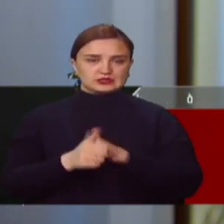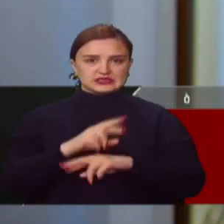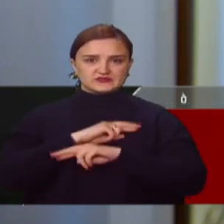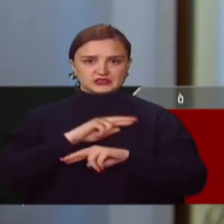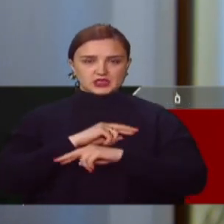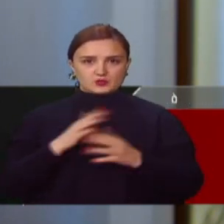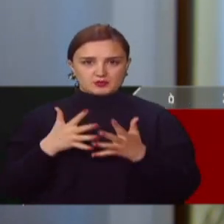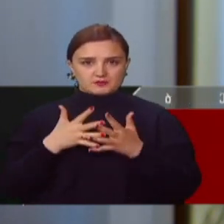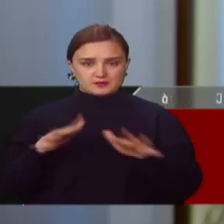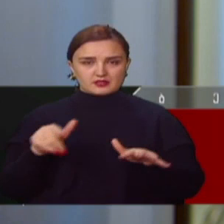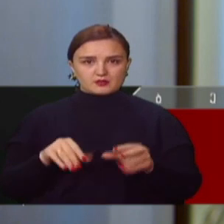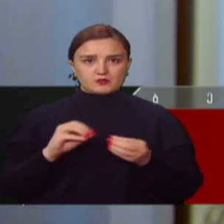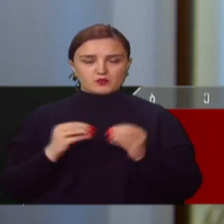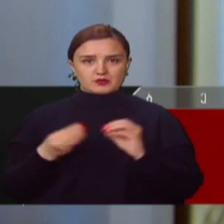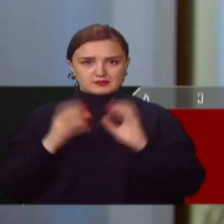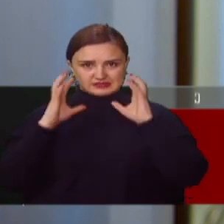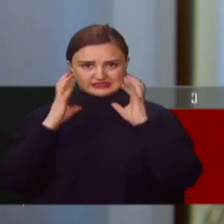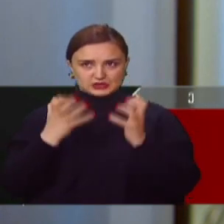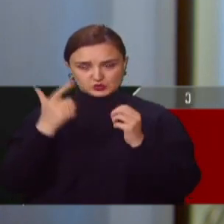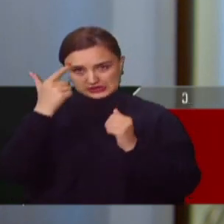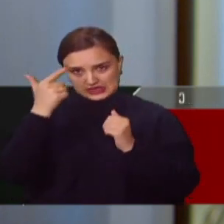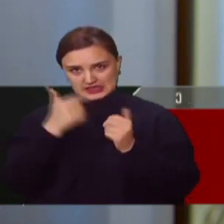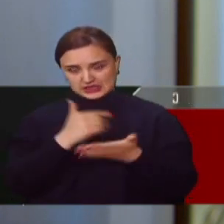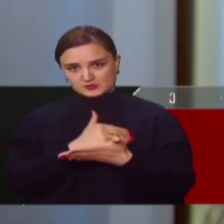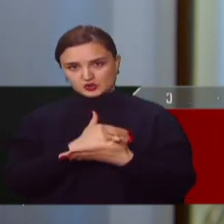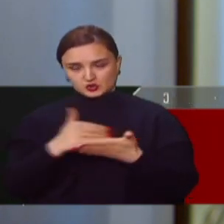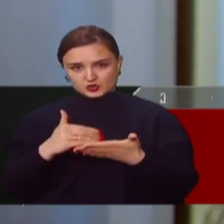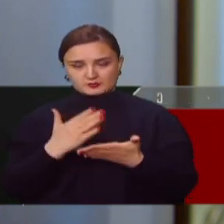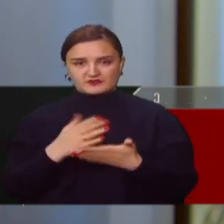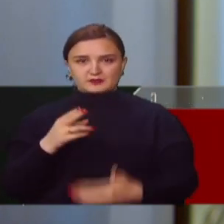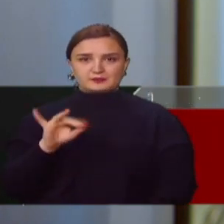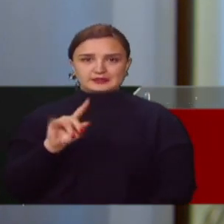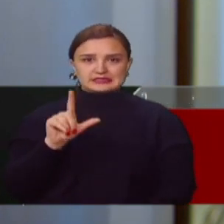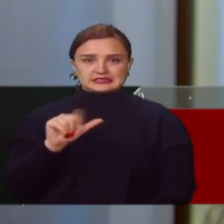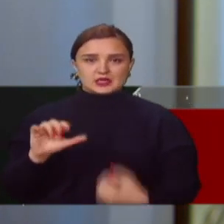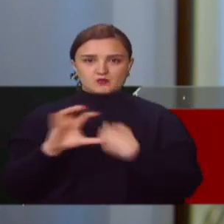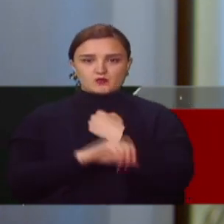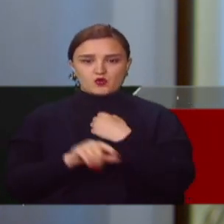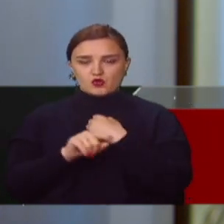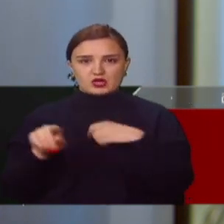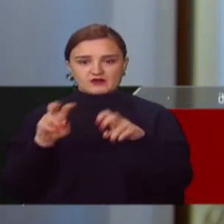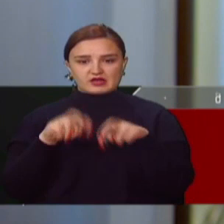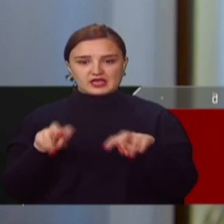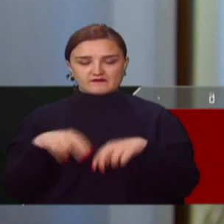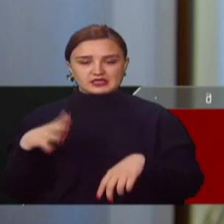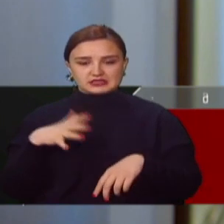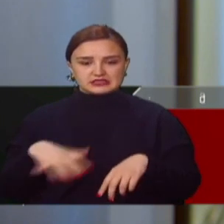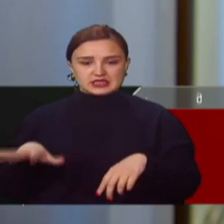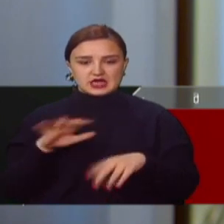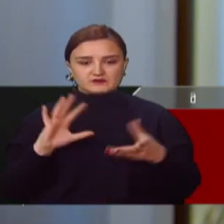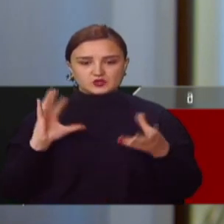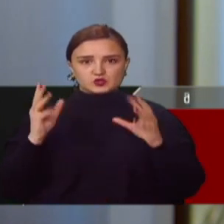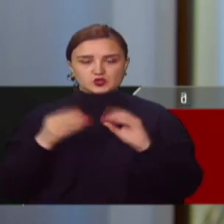სიკვდილიანობა. Ძალიან სერიოზული პრობლემა, რაც გულისხმობს განათლების დონეს, მაგალითად პიზას ბოლო კვლევები, როდესაც საქართველოს